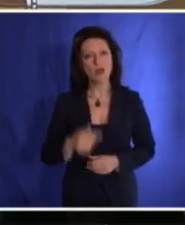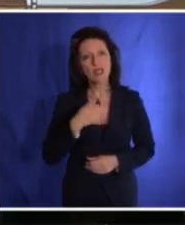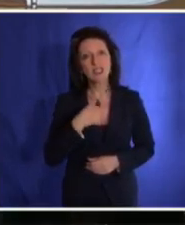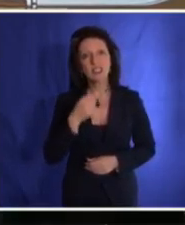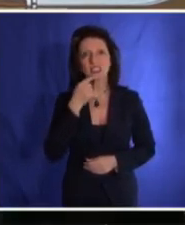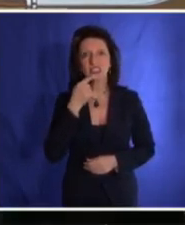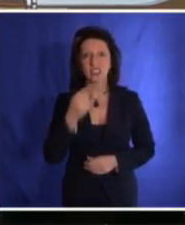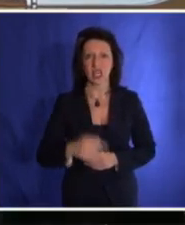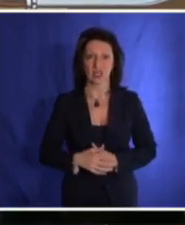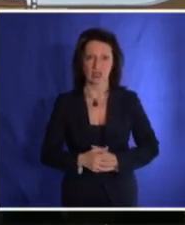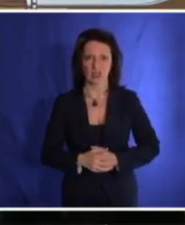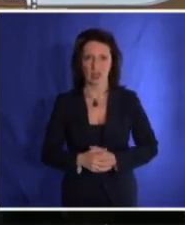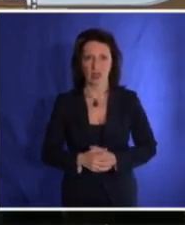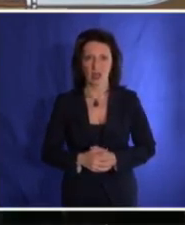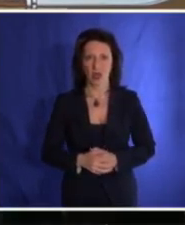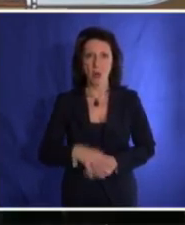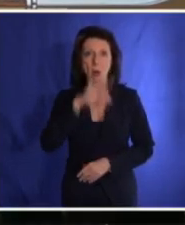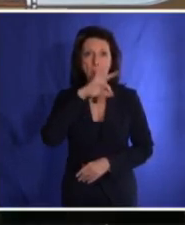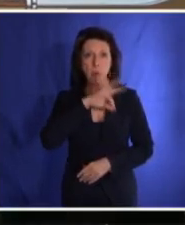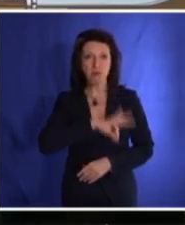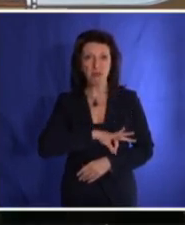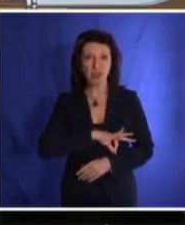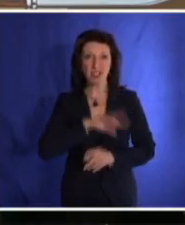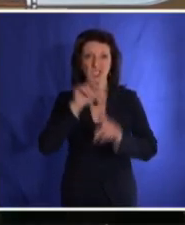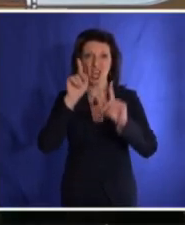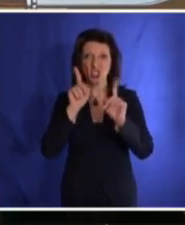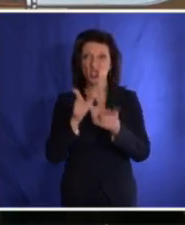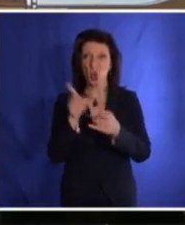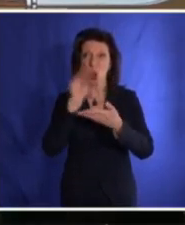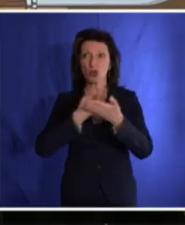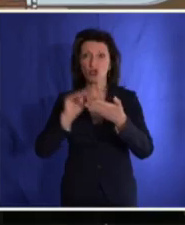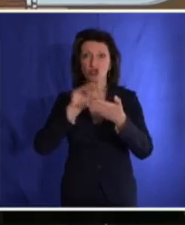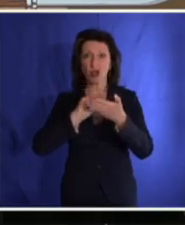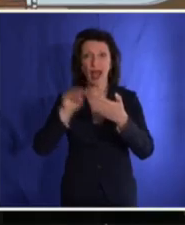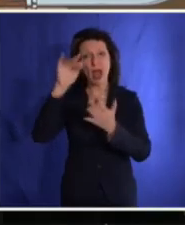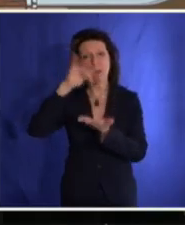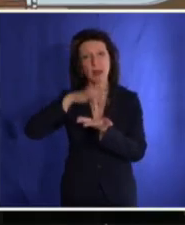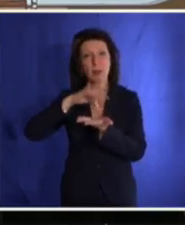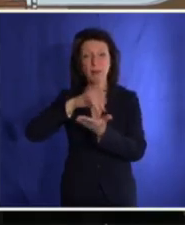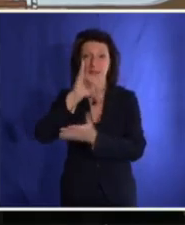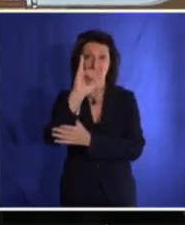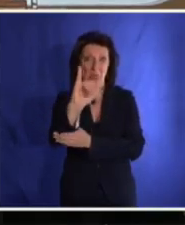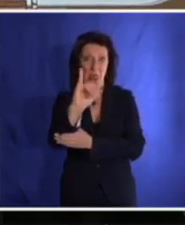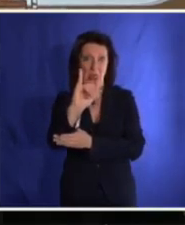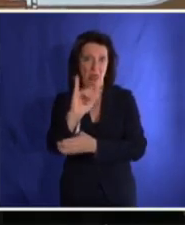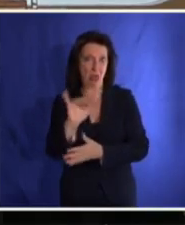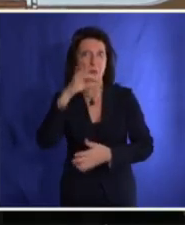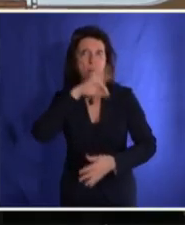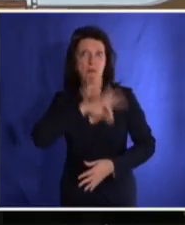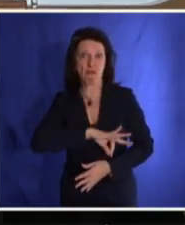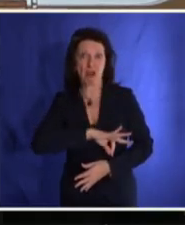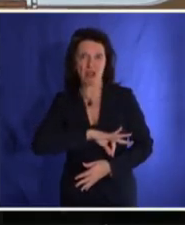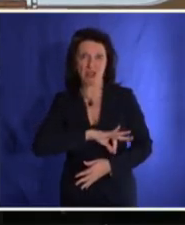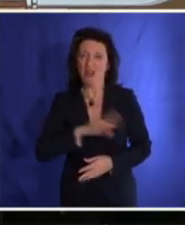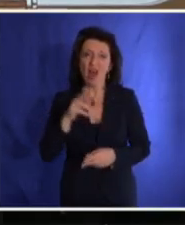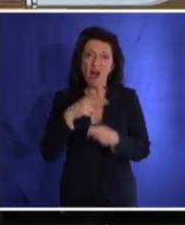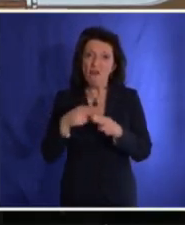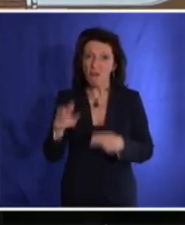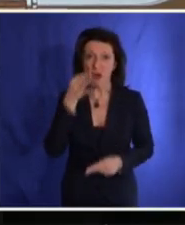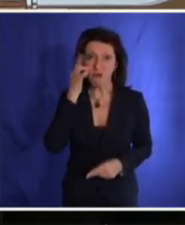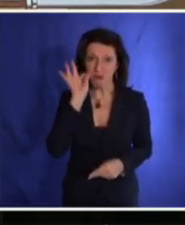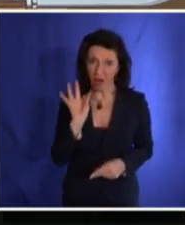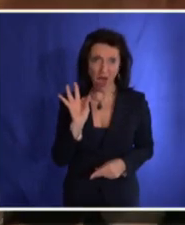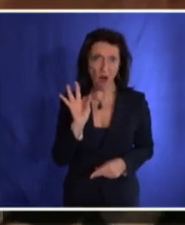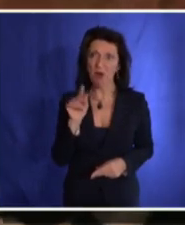ein verpflichtendes Binnen-I lächerlich ist. Das allein hilft keiner einzigen Frau.